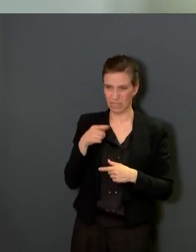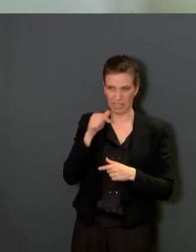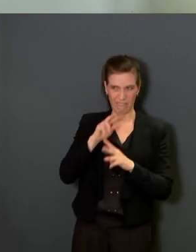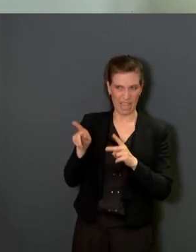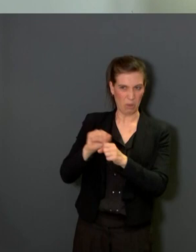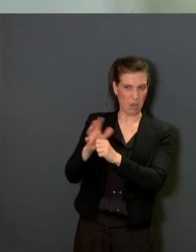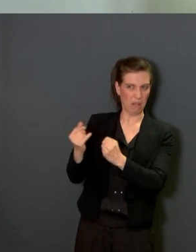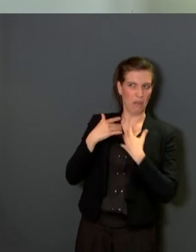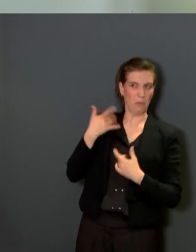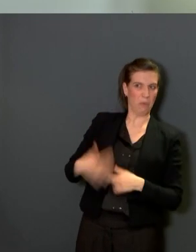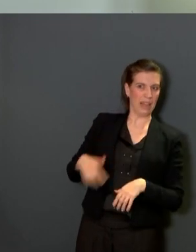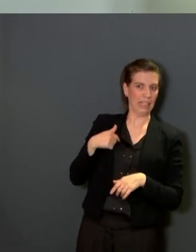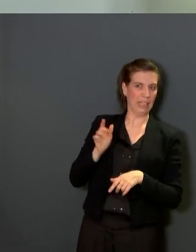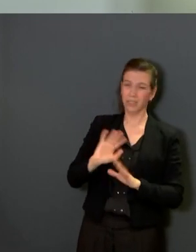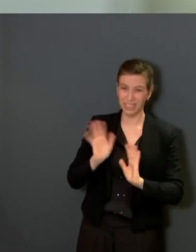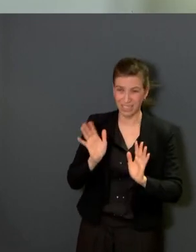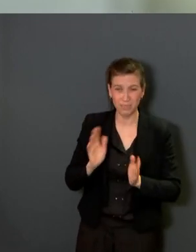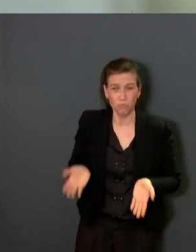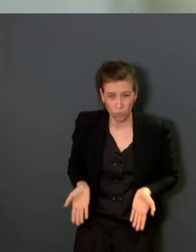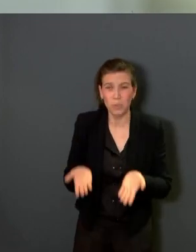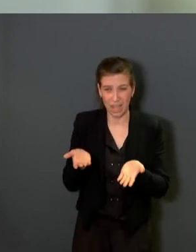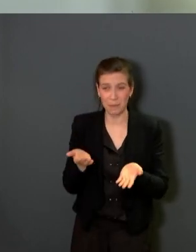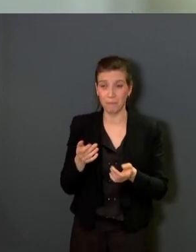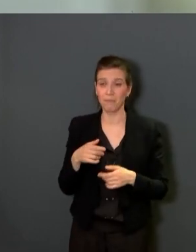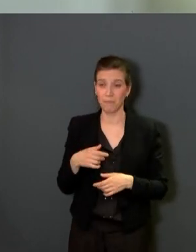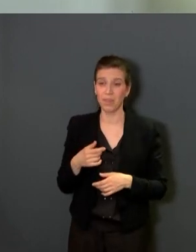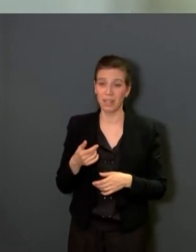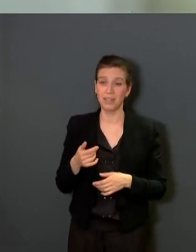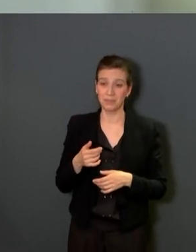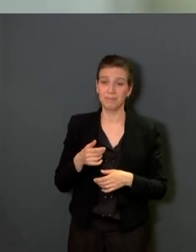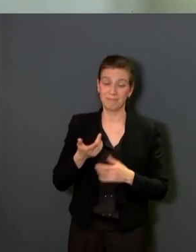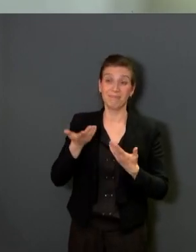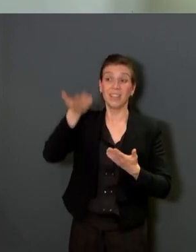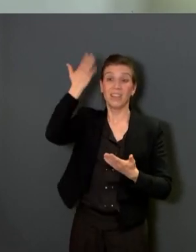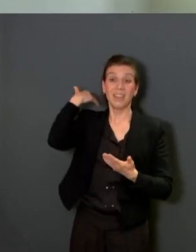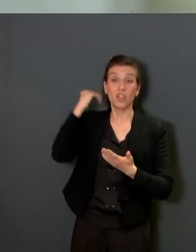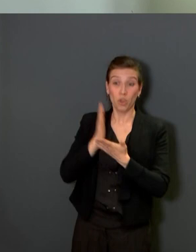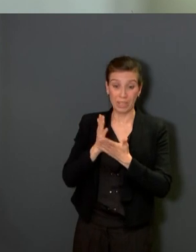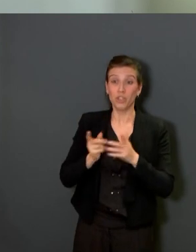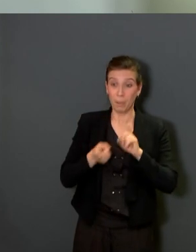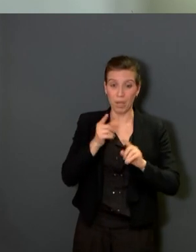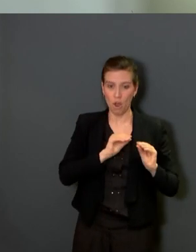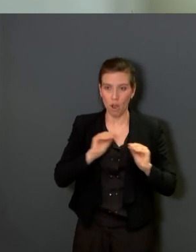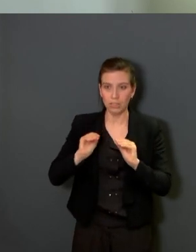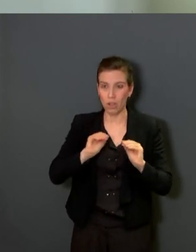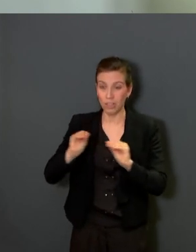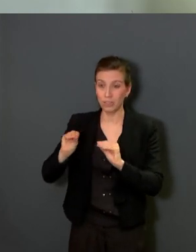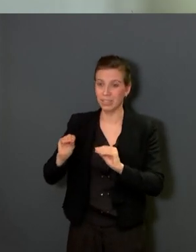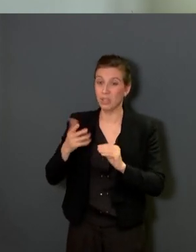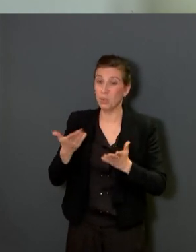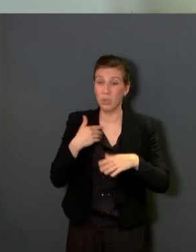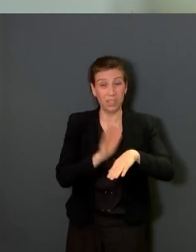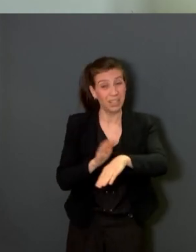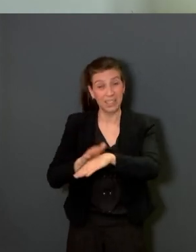dat moet vandaag niet gebeuren. En dus ook wanneer wij zeggen aan de ziekenhuizen, u gaat van 1A naar 1B, die brief is vertrokken, dat